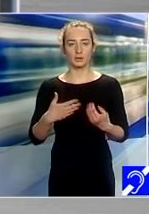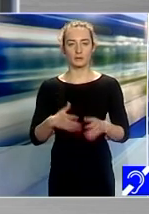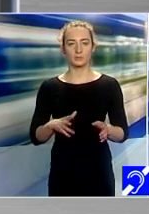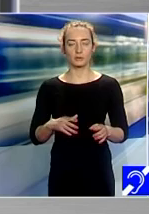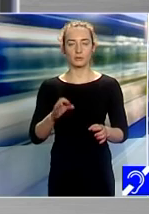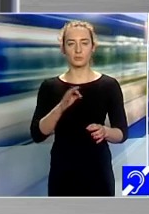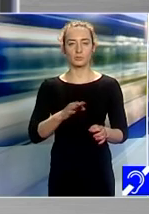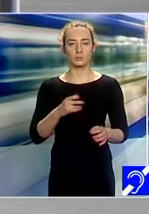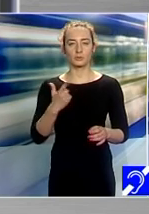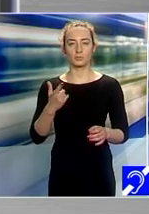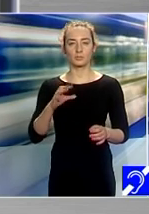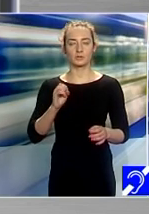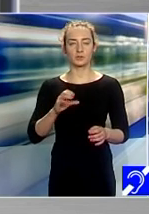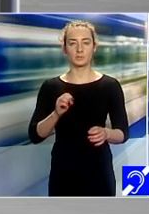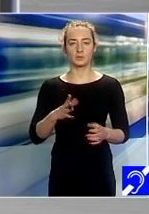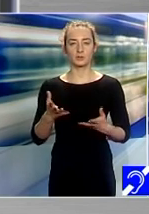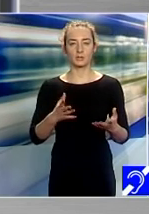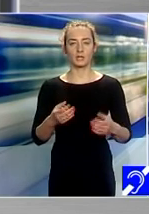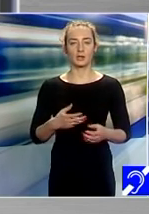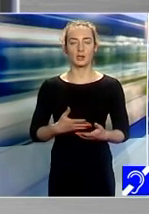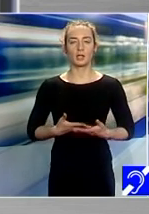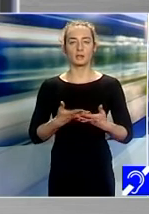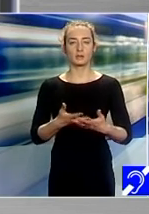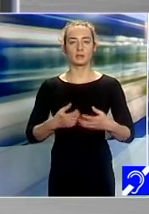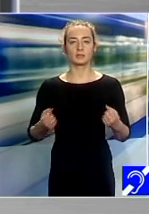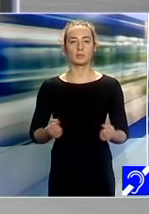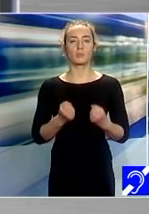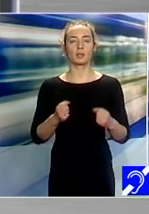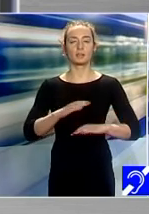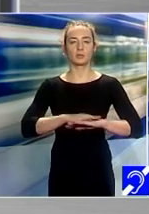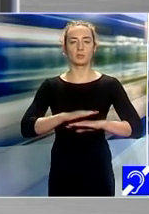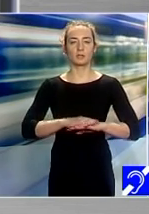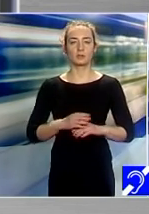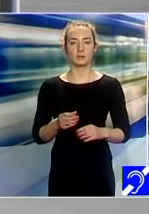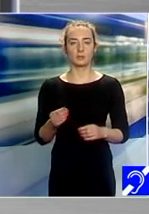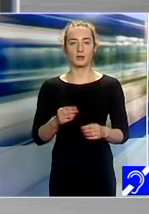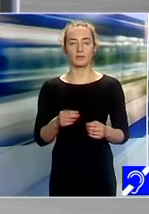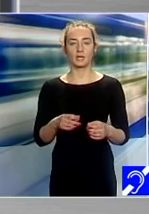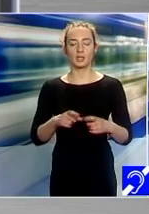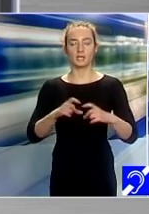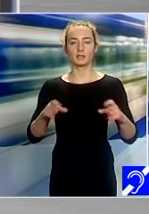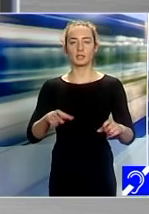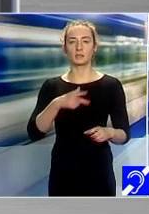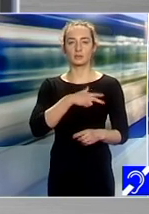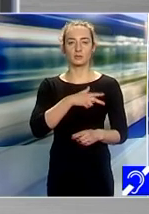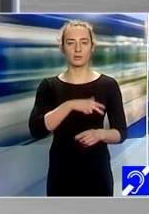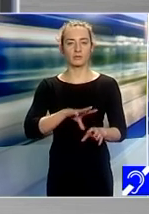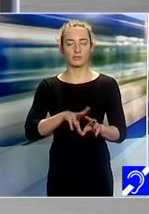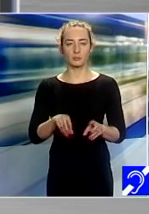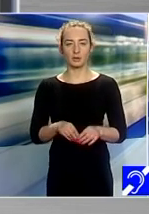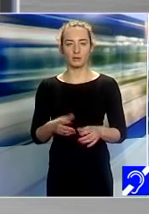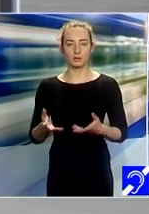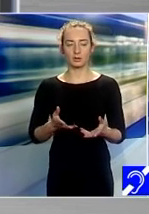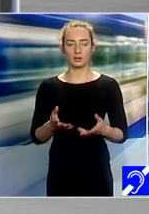octombrie 2015, care oferă stimulente educaționale sub forma unor tichete sociale familiilor